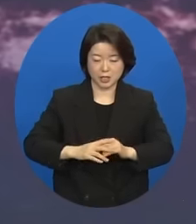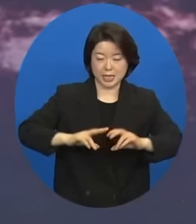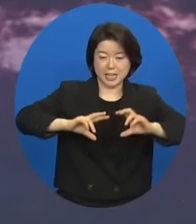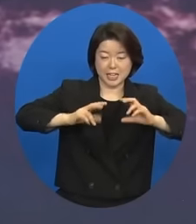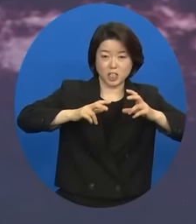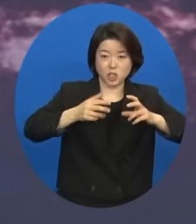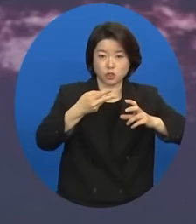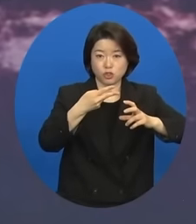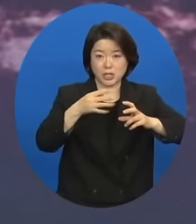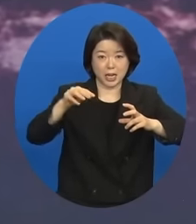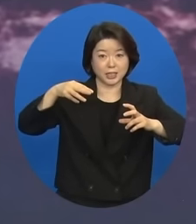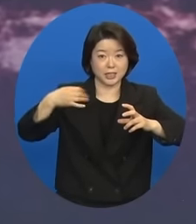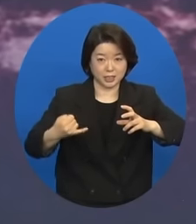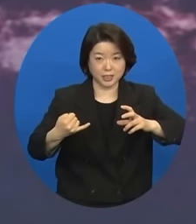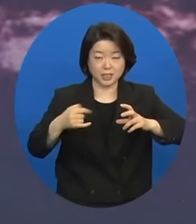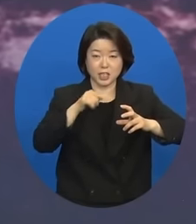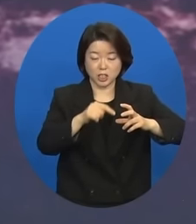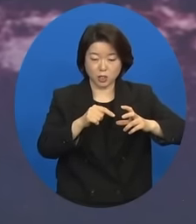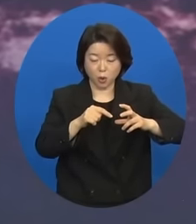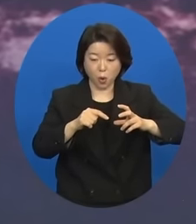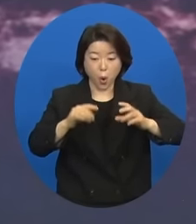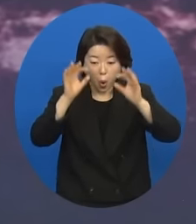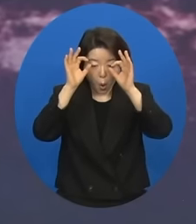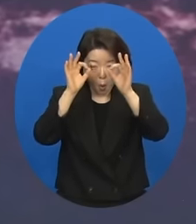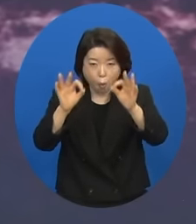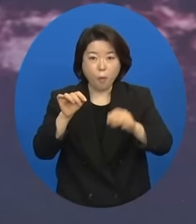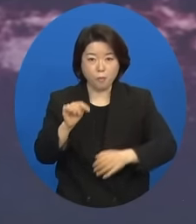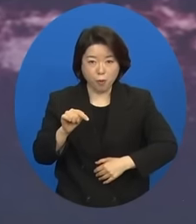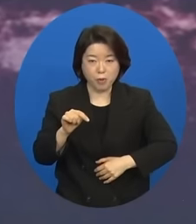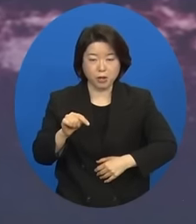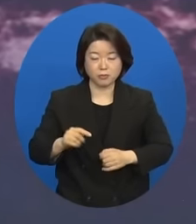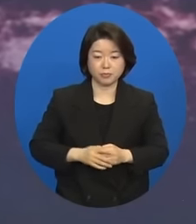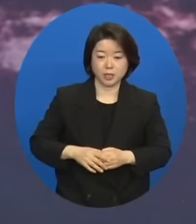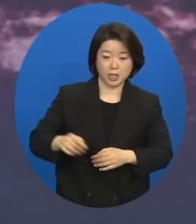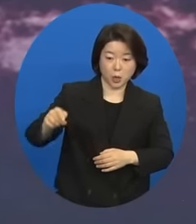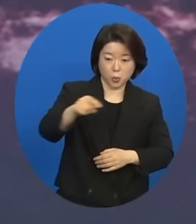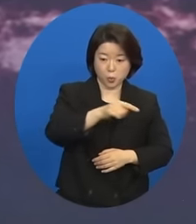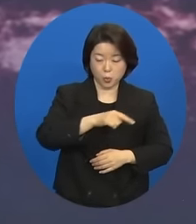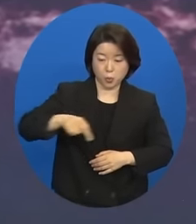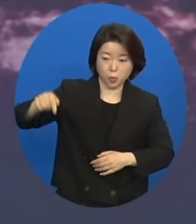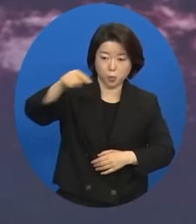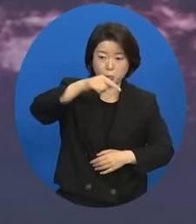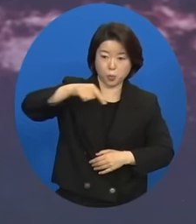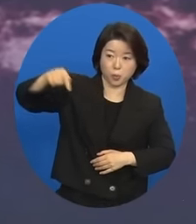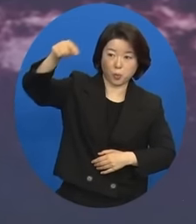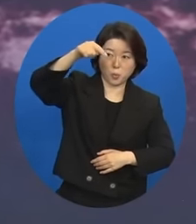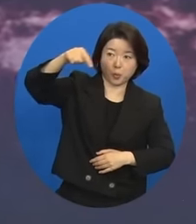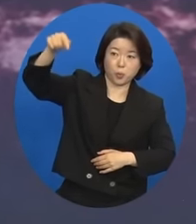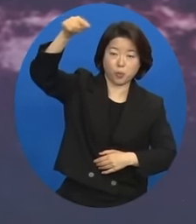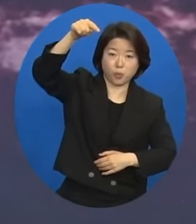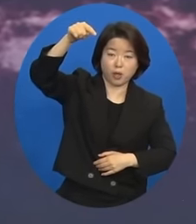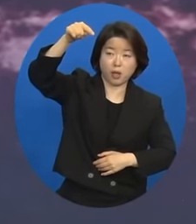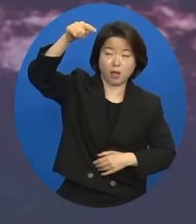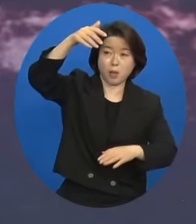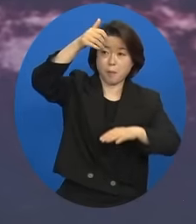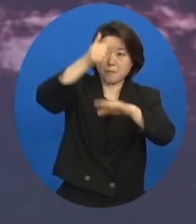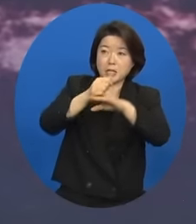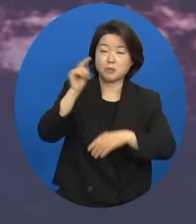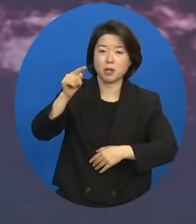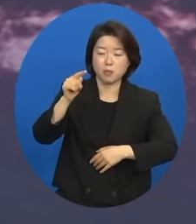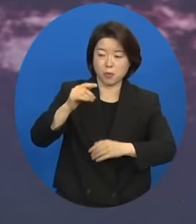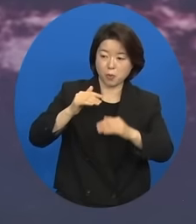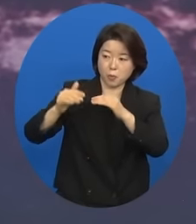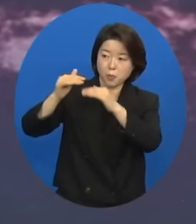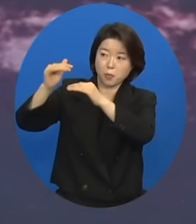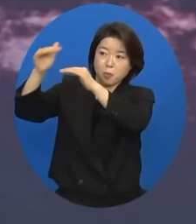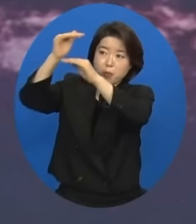고대 중동에 지구라트를 보면요 이게 타원을 이렇게 올라가요 이렇게 뭐가 있냐 끝에 계단이 있어요